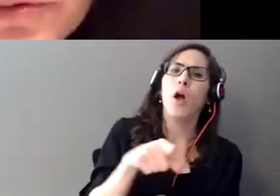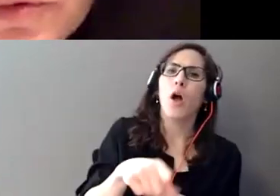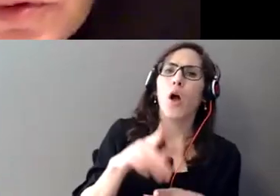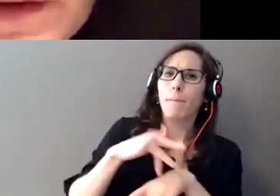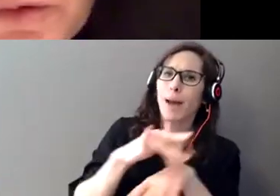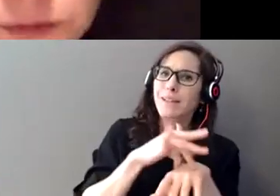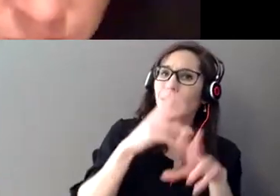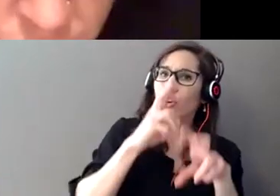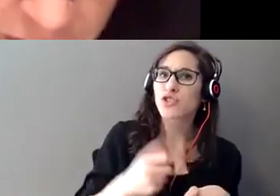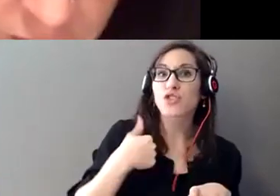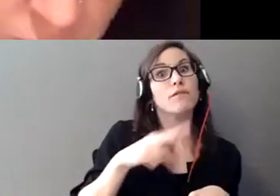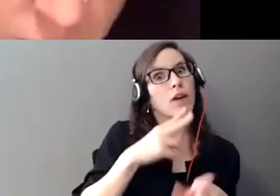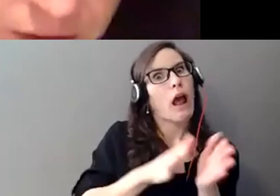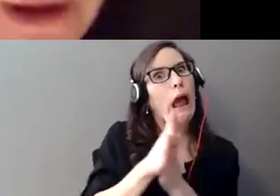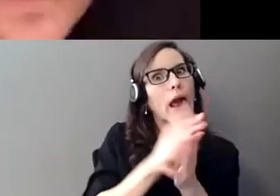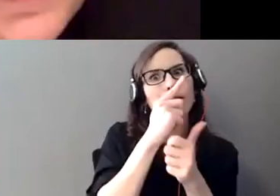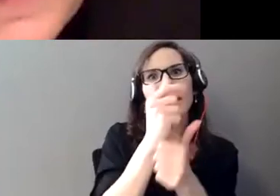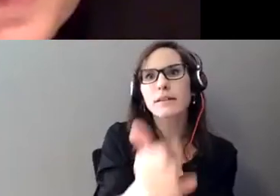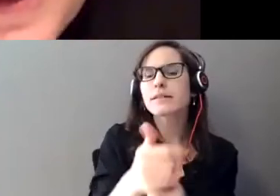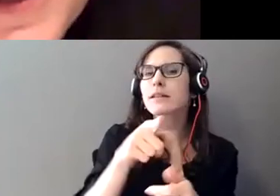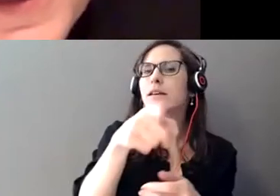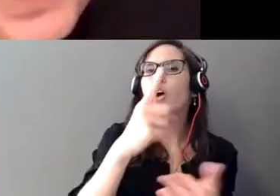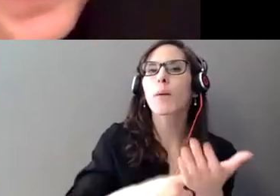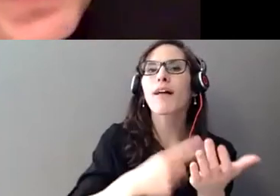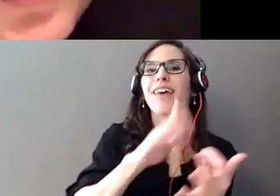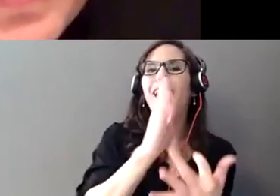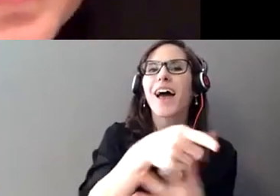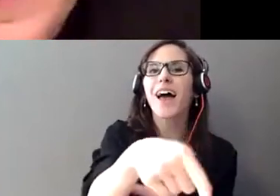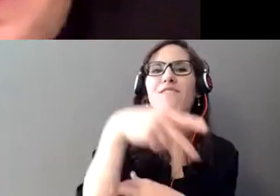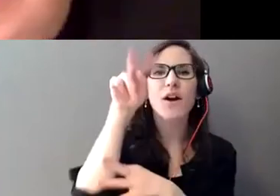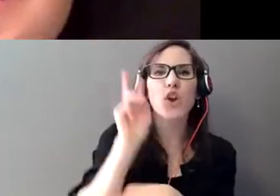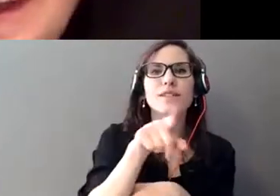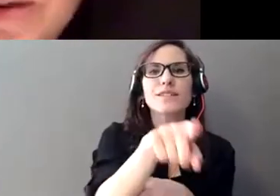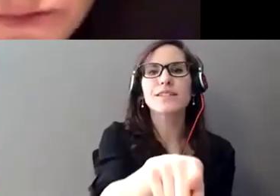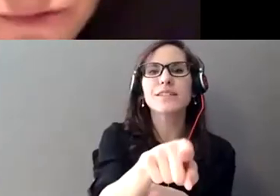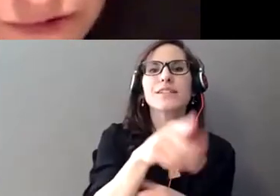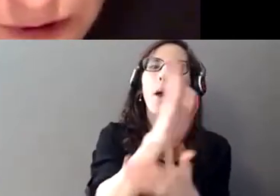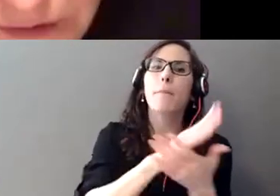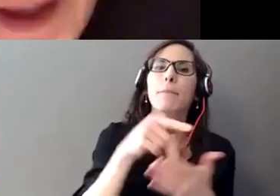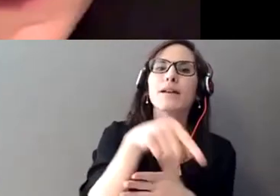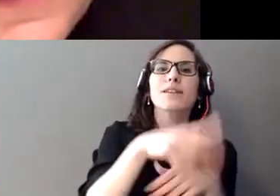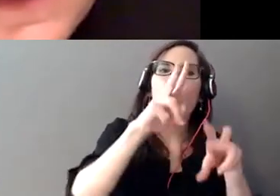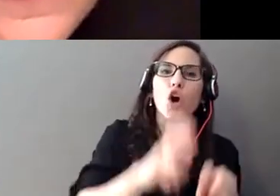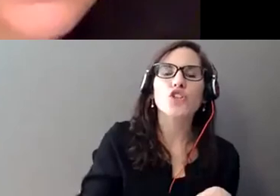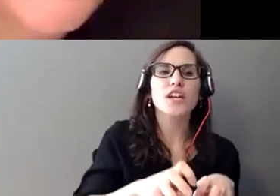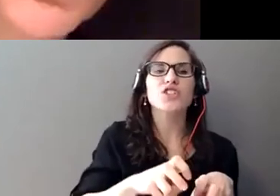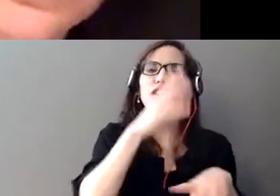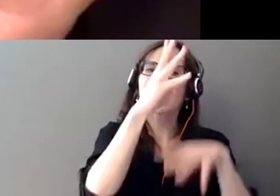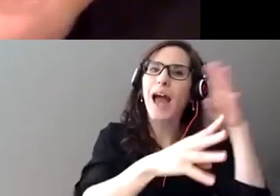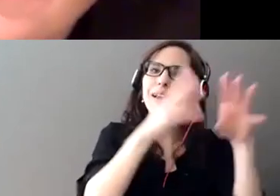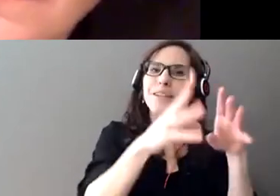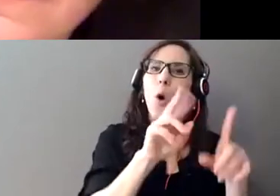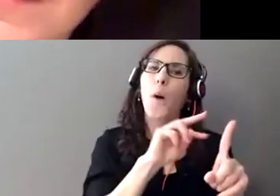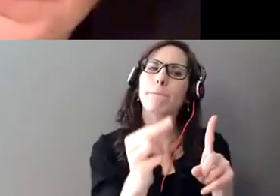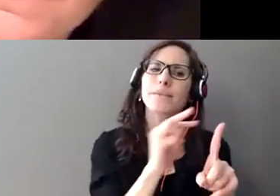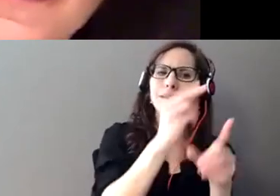'intervention de Véro le Duc sur les épistémologies du côté de la recherche création la diversité même l'emploi